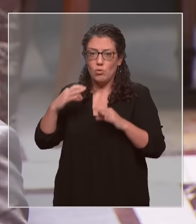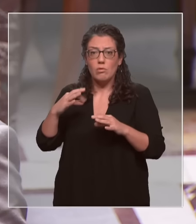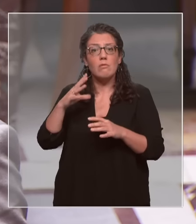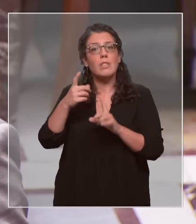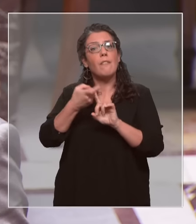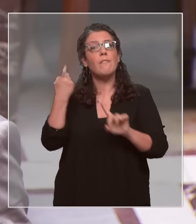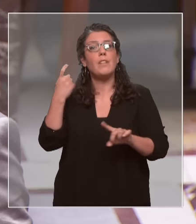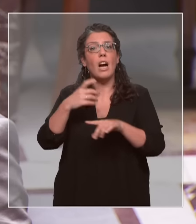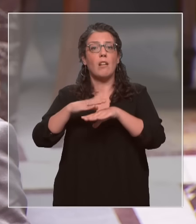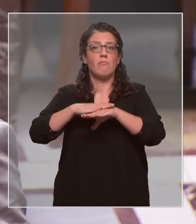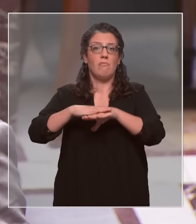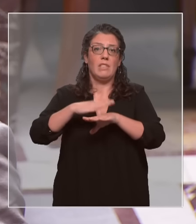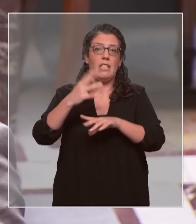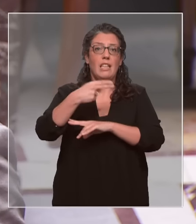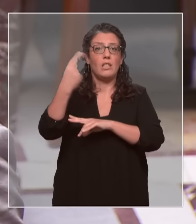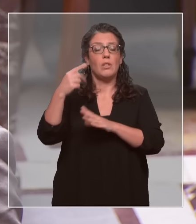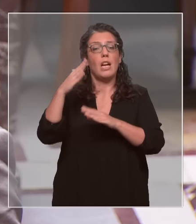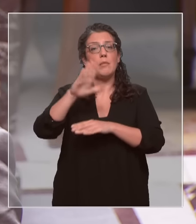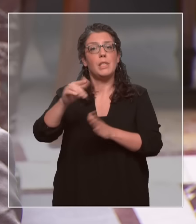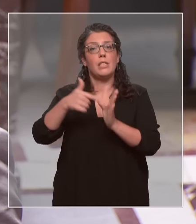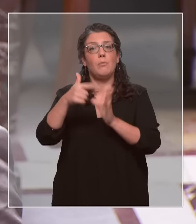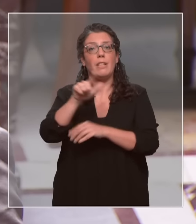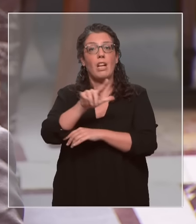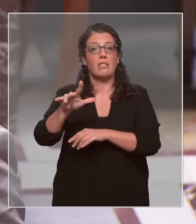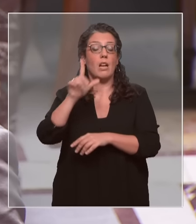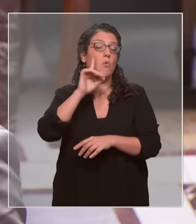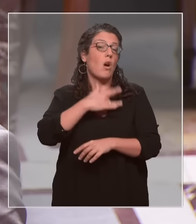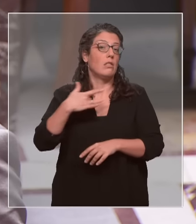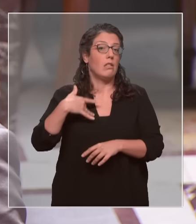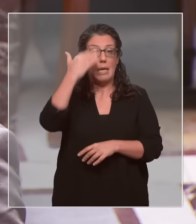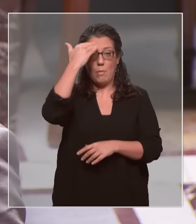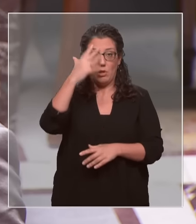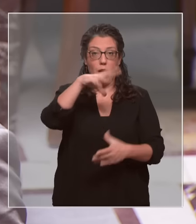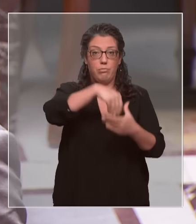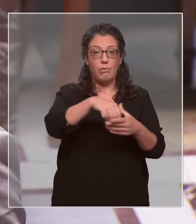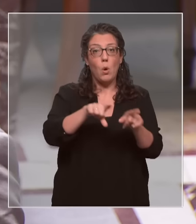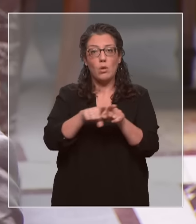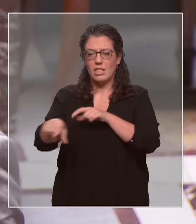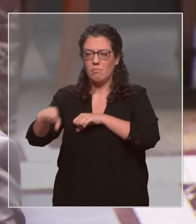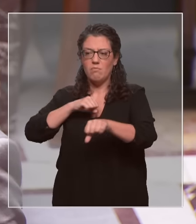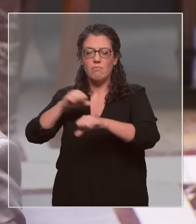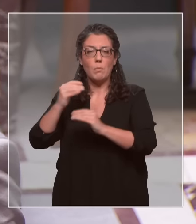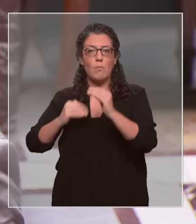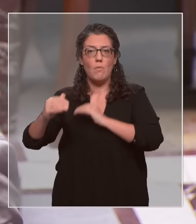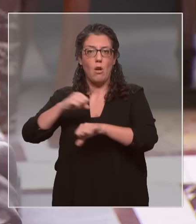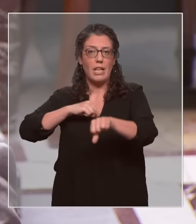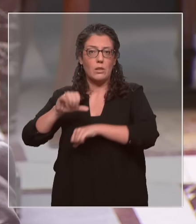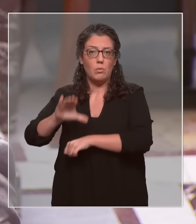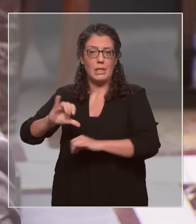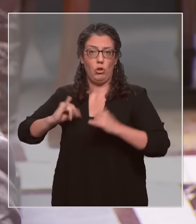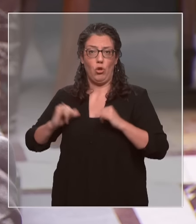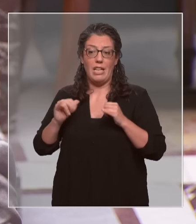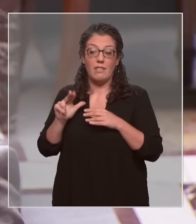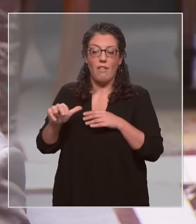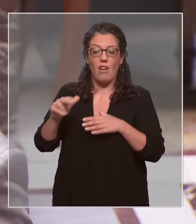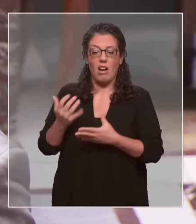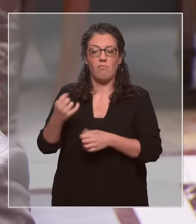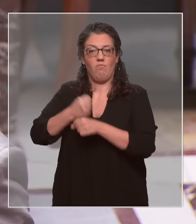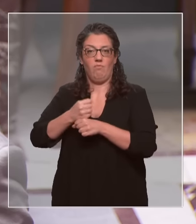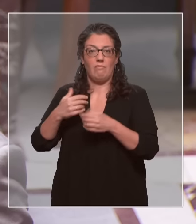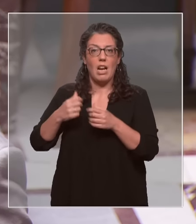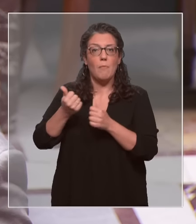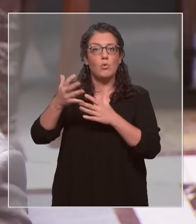Nationale 2025 dédiée à la santé mentale et dans le cadre du plan d'action pour la jeunesse que je vais élaborer dans les prochains mois en y associant